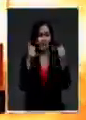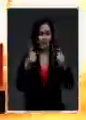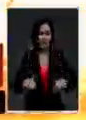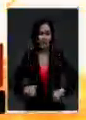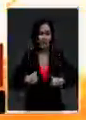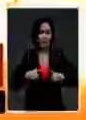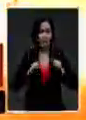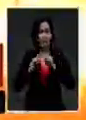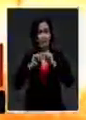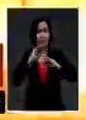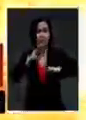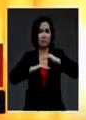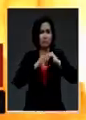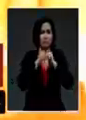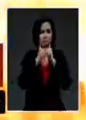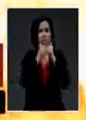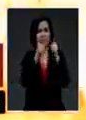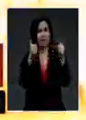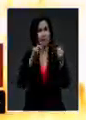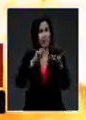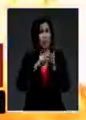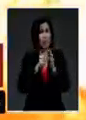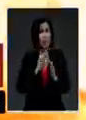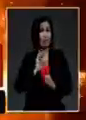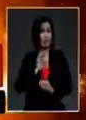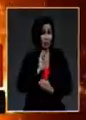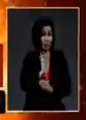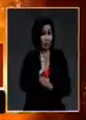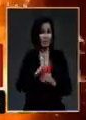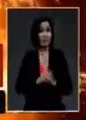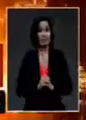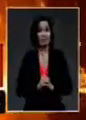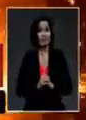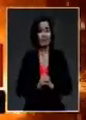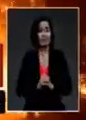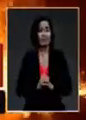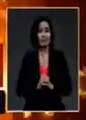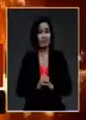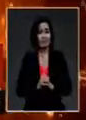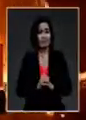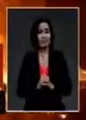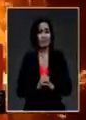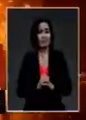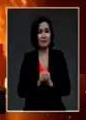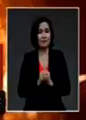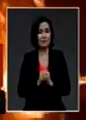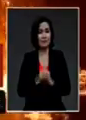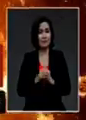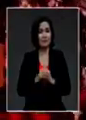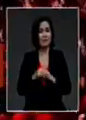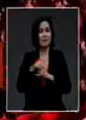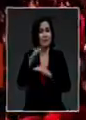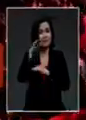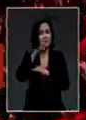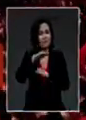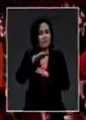สวัยเจริญรุ่งเรือง อ ันนี้ก็จัดขึ้นที่เมืองหยูเซียนมณฑลเหอเป่ยซึ่งอยู่ทางตอนเหนือของจีนจากนั้นเมื่อช่วงเวลาหัวค่ำเนี่ยเว